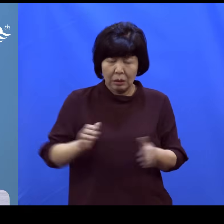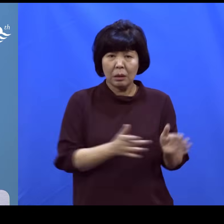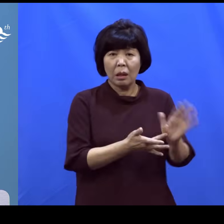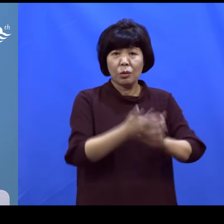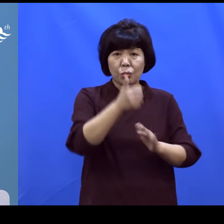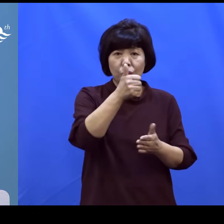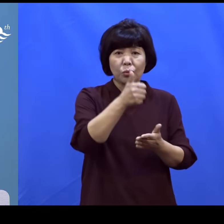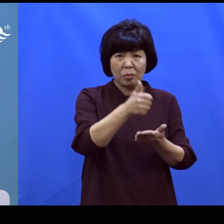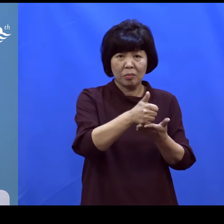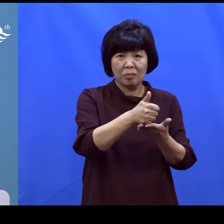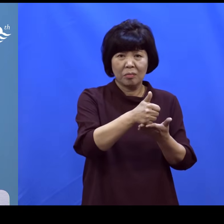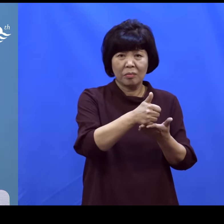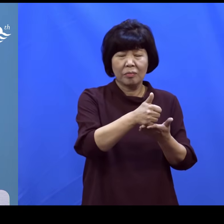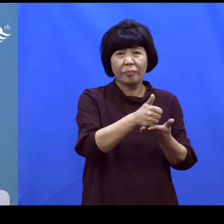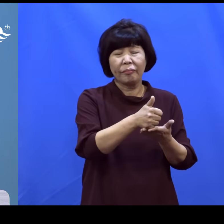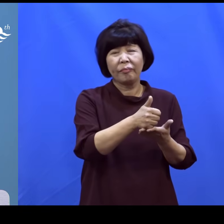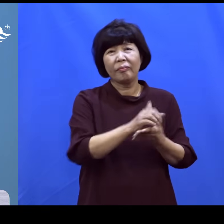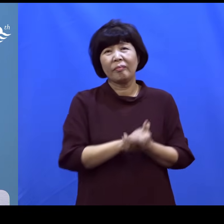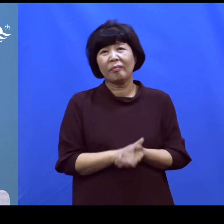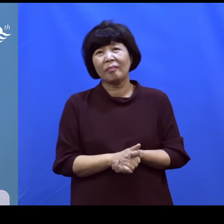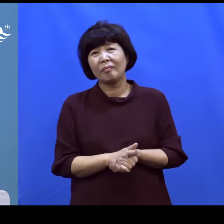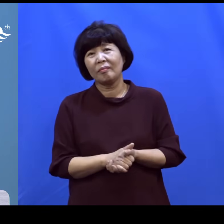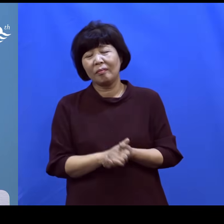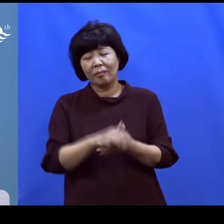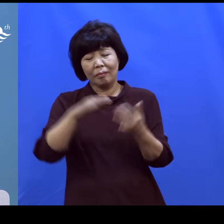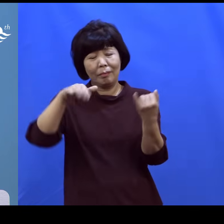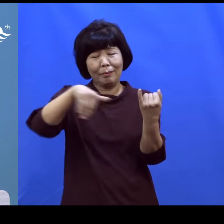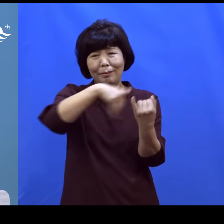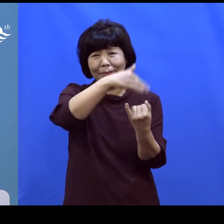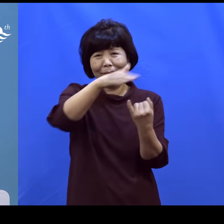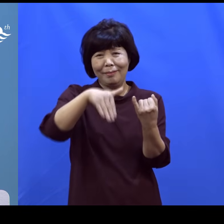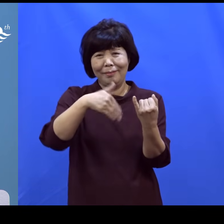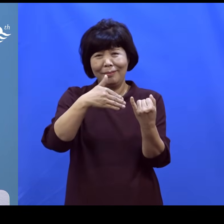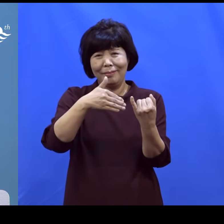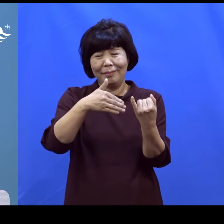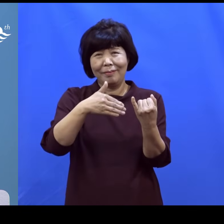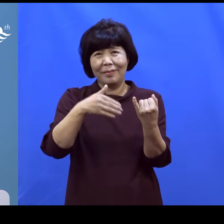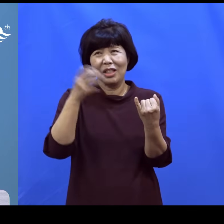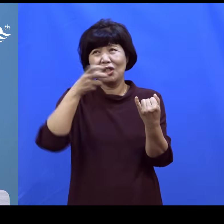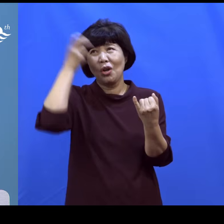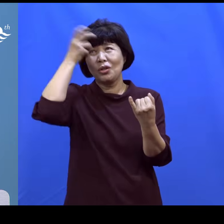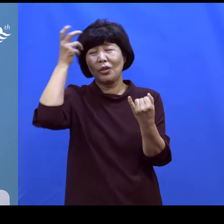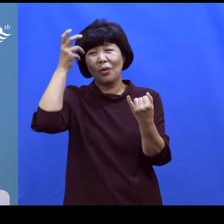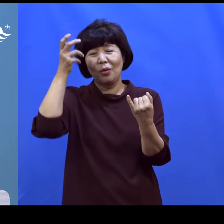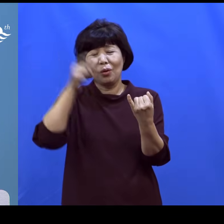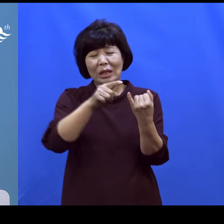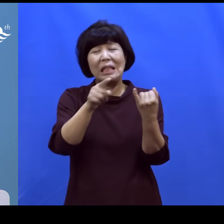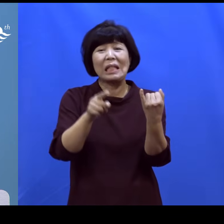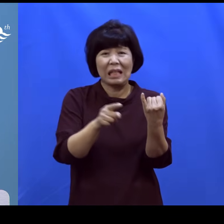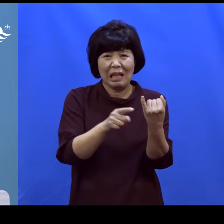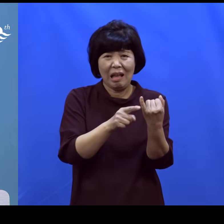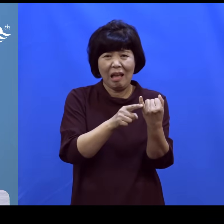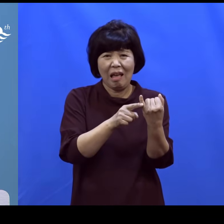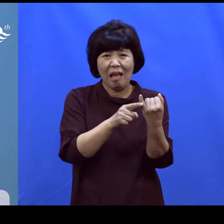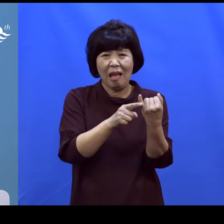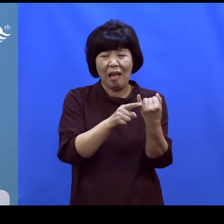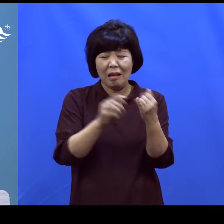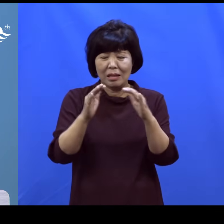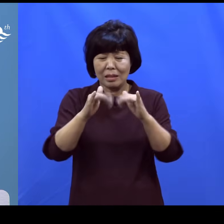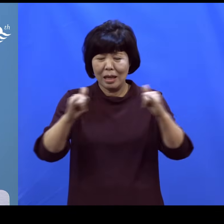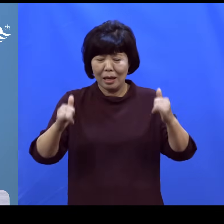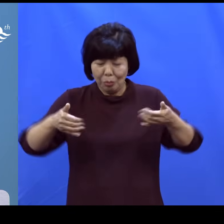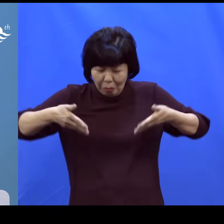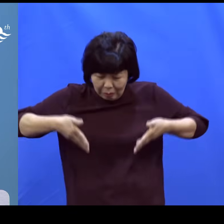프로젝트예요, 여러분. 동정녀 어린 소녀의 몸에 성령으로 잉태되신 사건, 태아가 되잖아요.